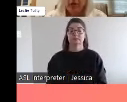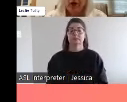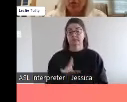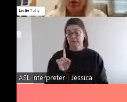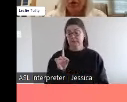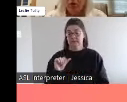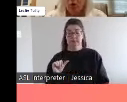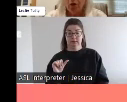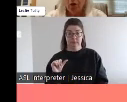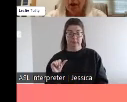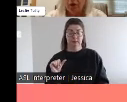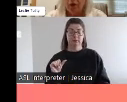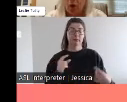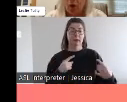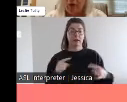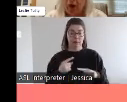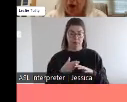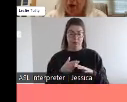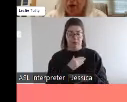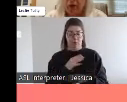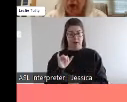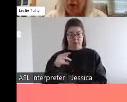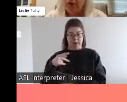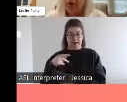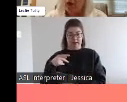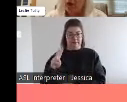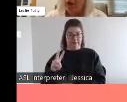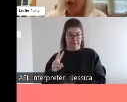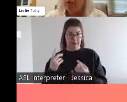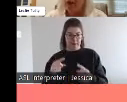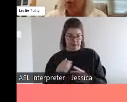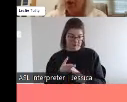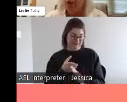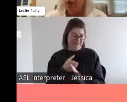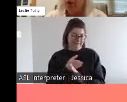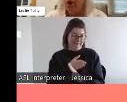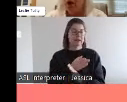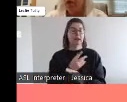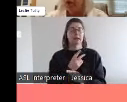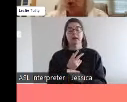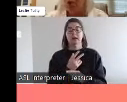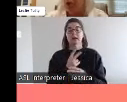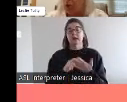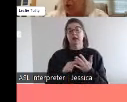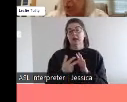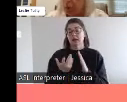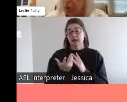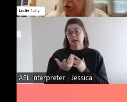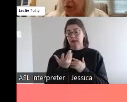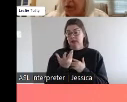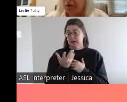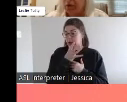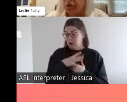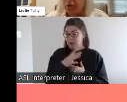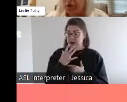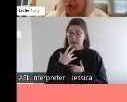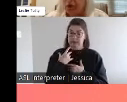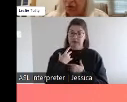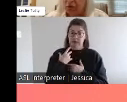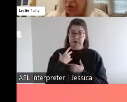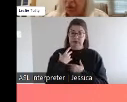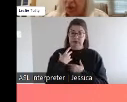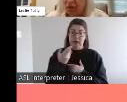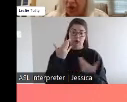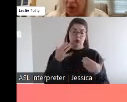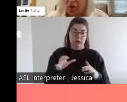jours. Et ces incapacités peuvent précéder la violence conjugale, ça rend les